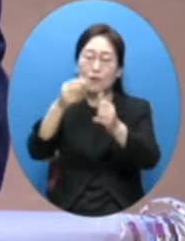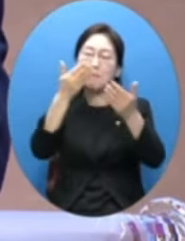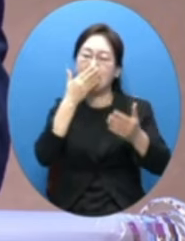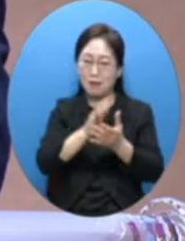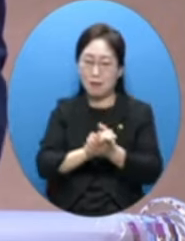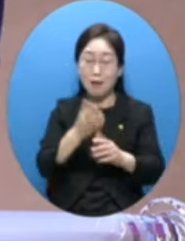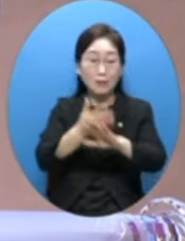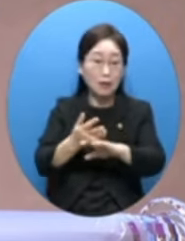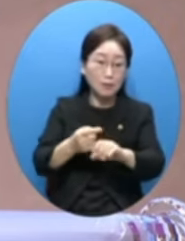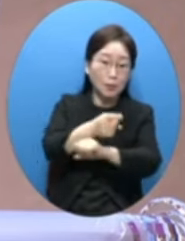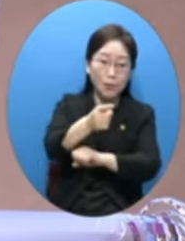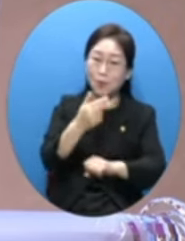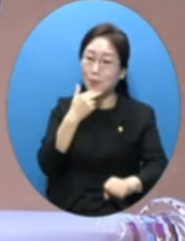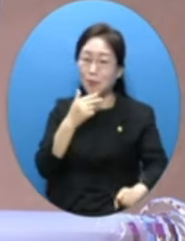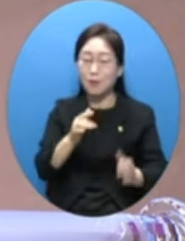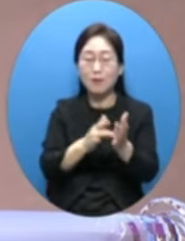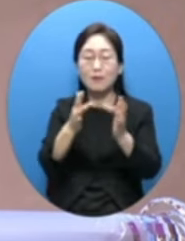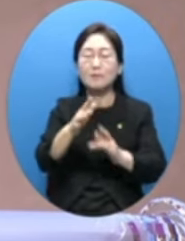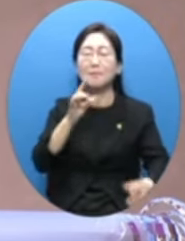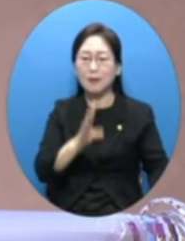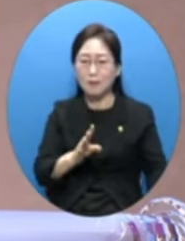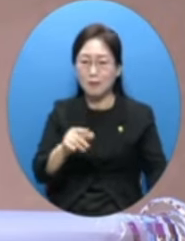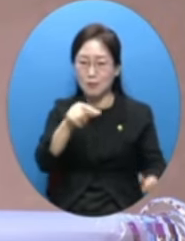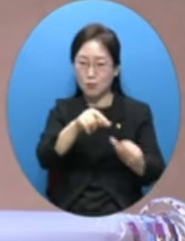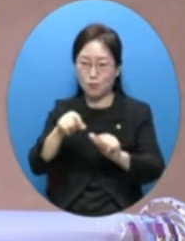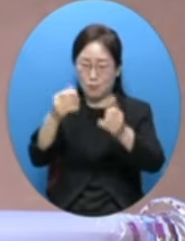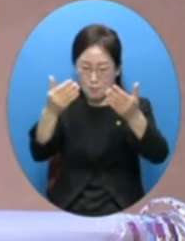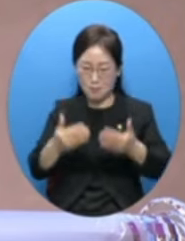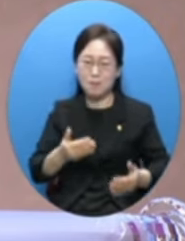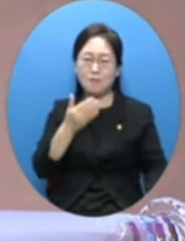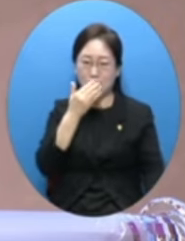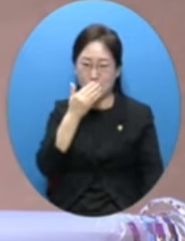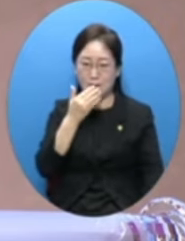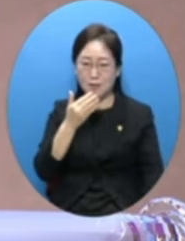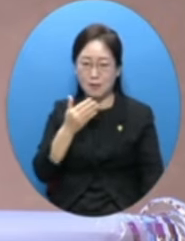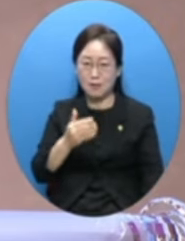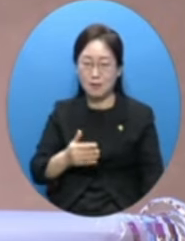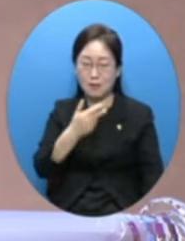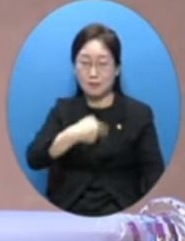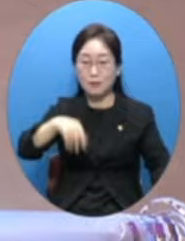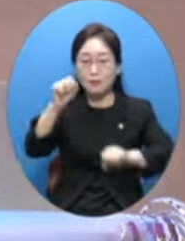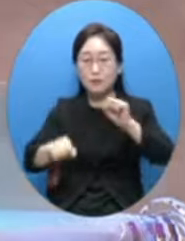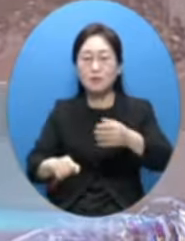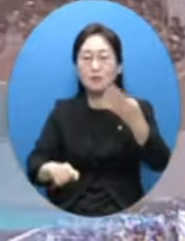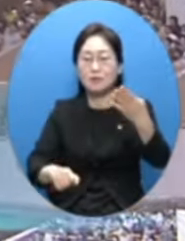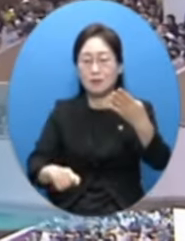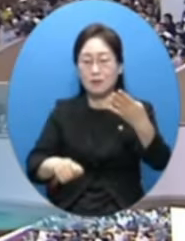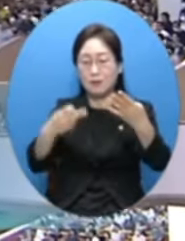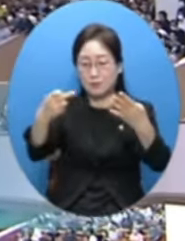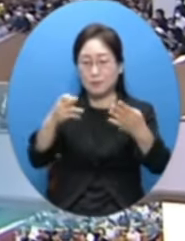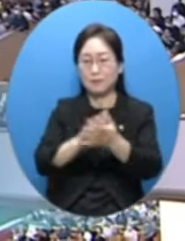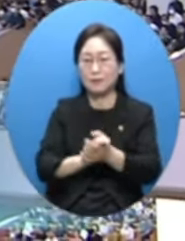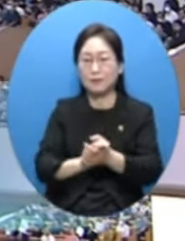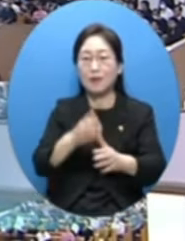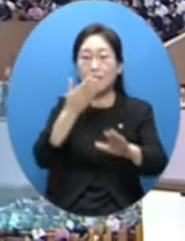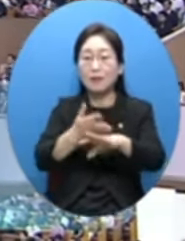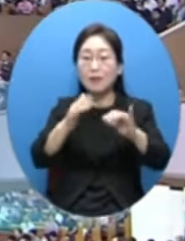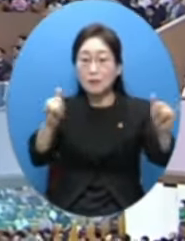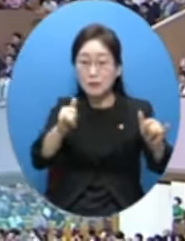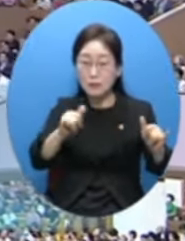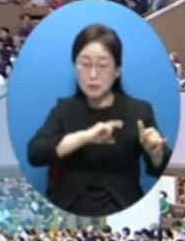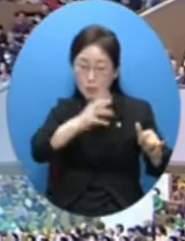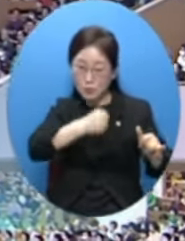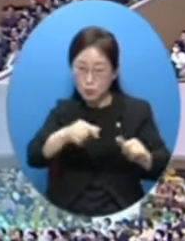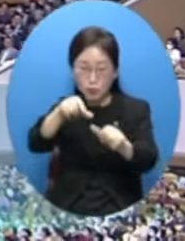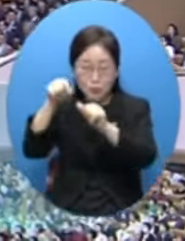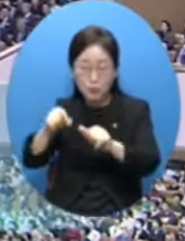다른 길은 없습니다. 오직 예수님만이 구원의 길인 것입니다. 그래서 사도행전 4장 12절에 이와 같이 말씀합니다. 다른 이로서는 구원을 받을